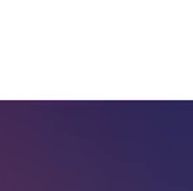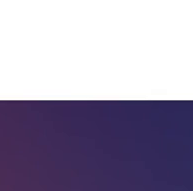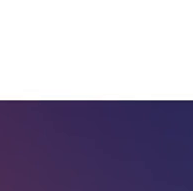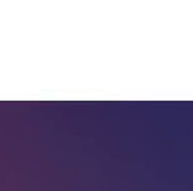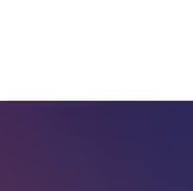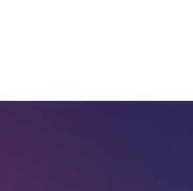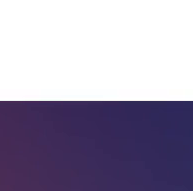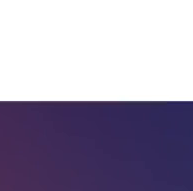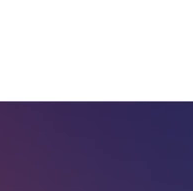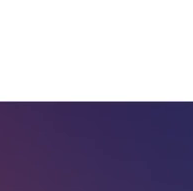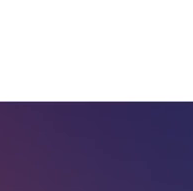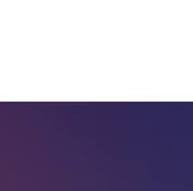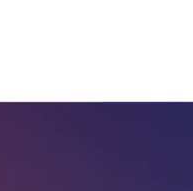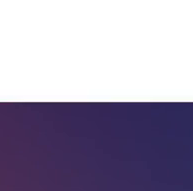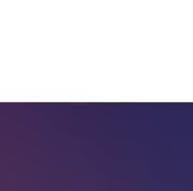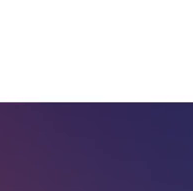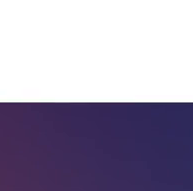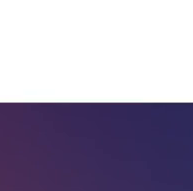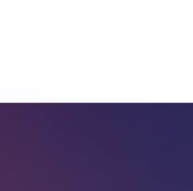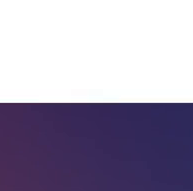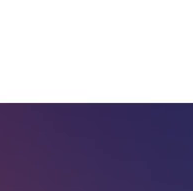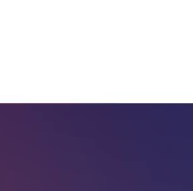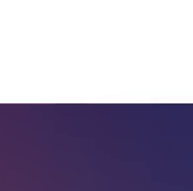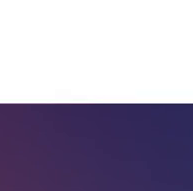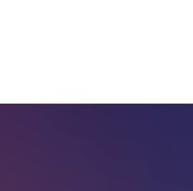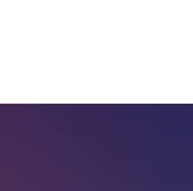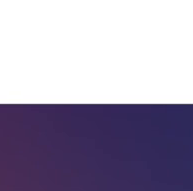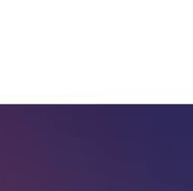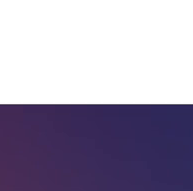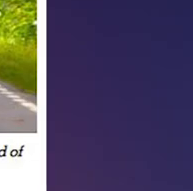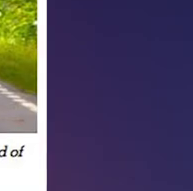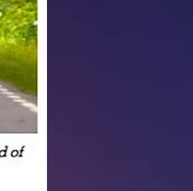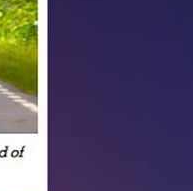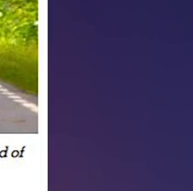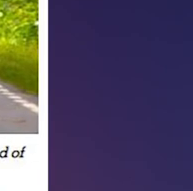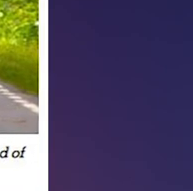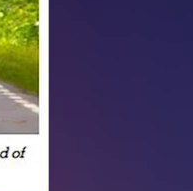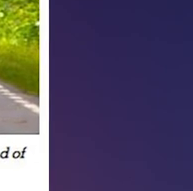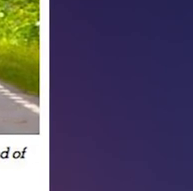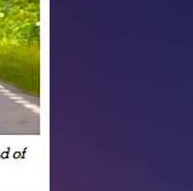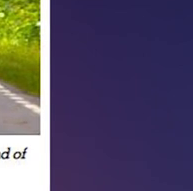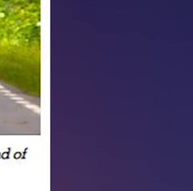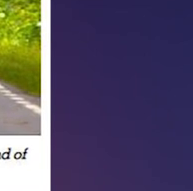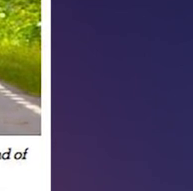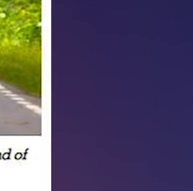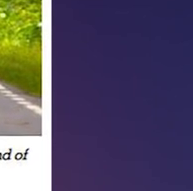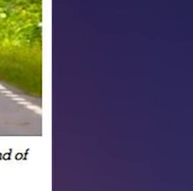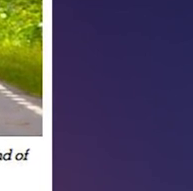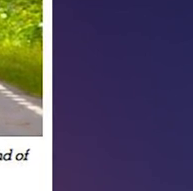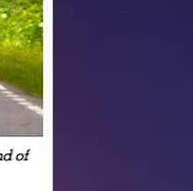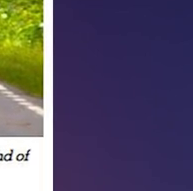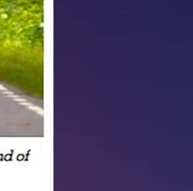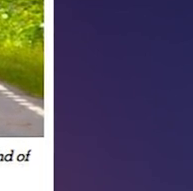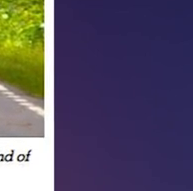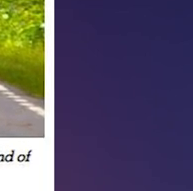oleh Filipina bukan saja tidak berasas malah tidak relevan Sabah adalah sebuah negeri dalam persekutuan Malaysia